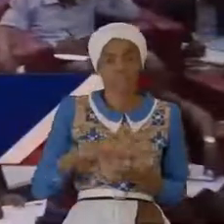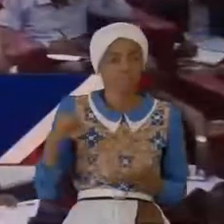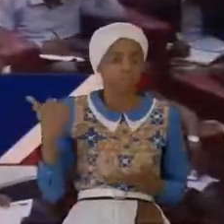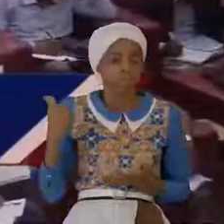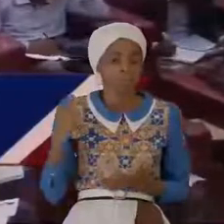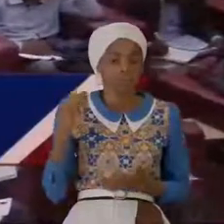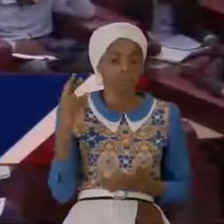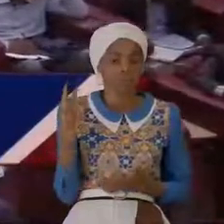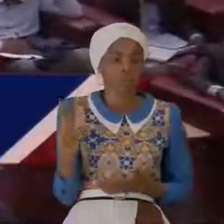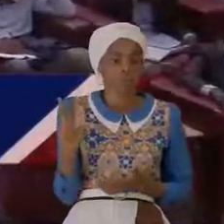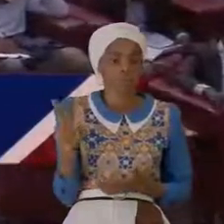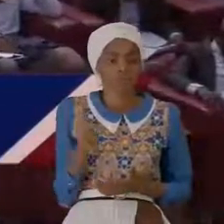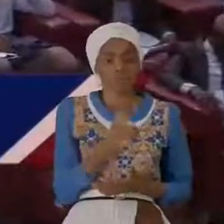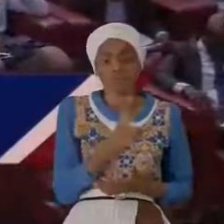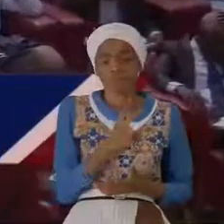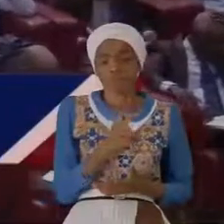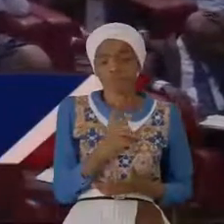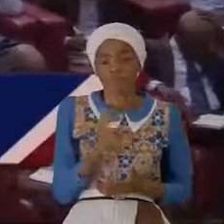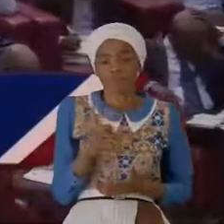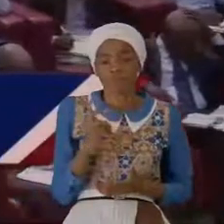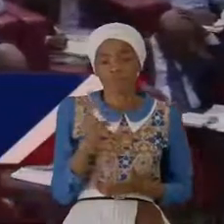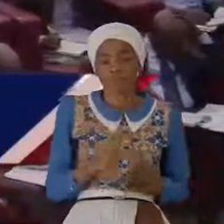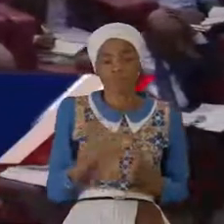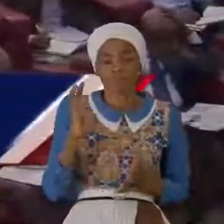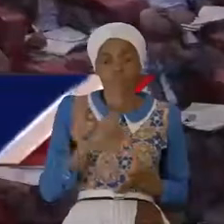Galates 6, verset 12.